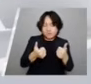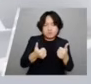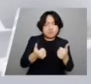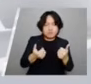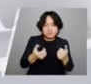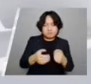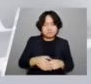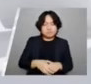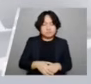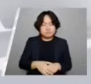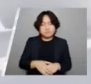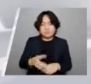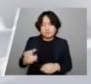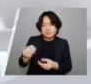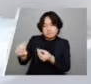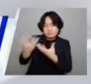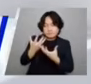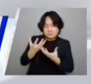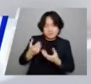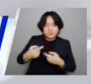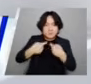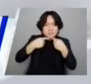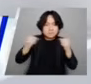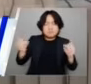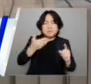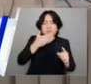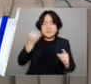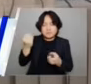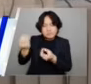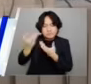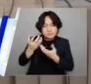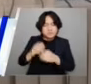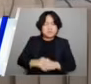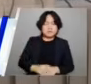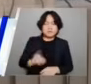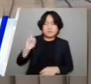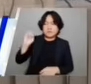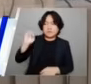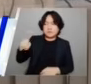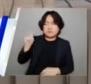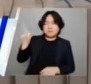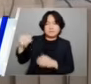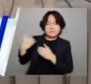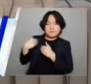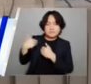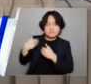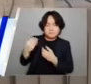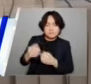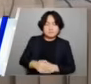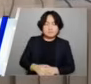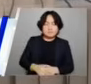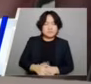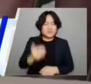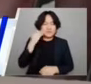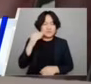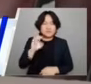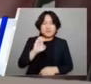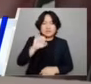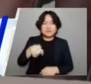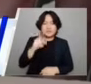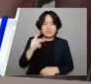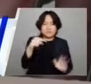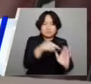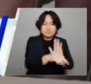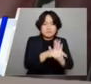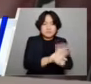Lucas Bersamin, ipauubaya nila ito sa Justice Department. Ang mga kaanak naman ng mga biktima ng EJK, gusto raw gawing testigo si